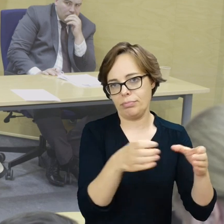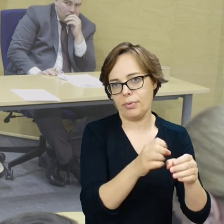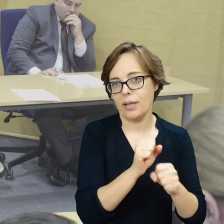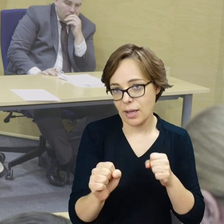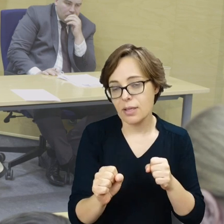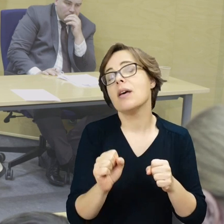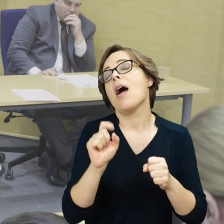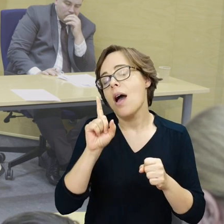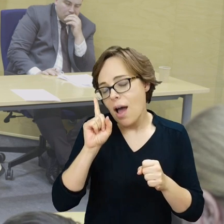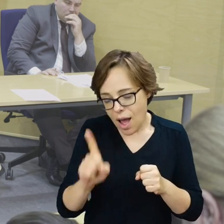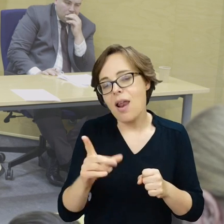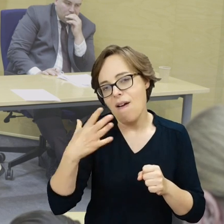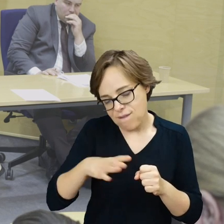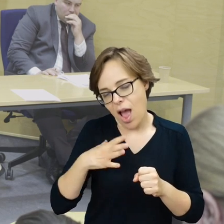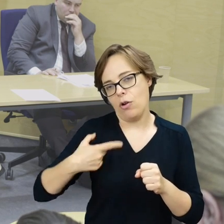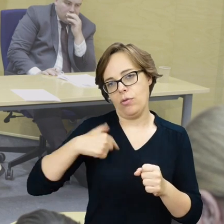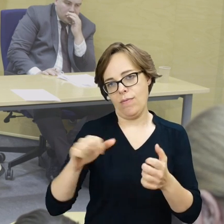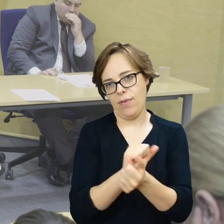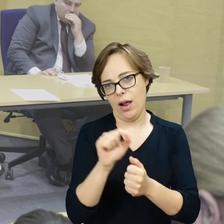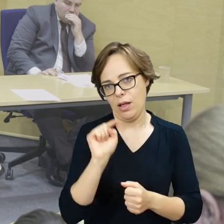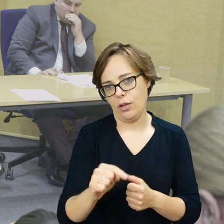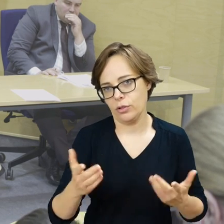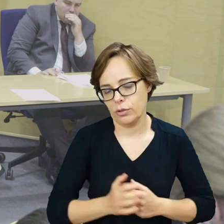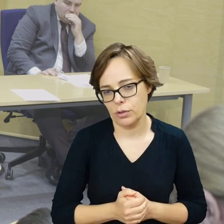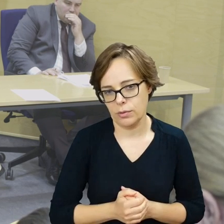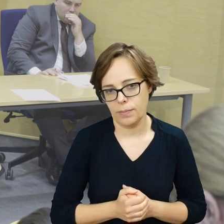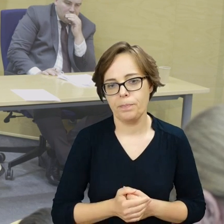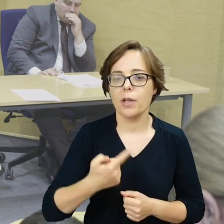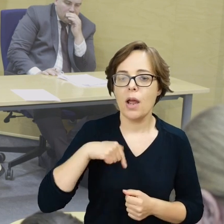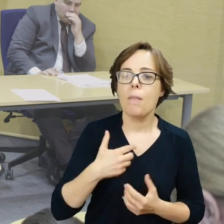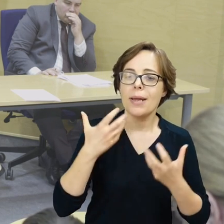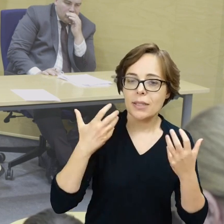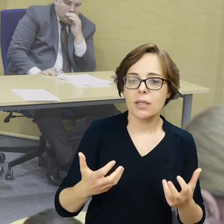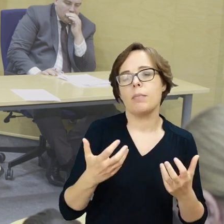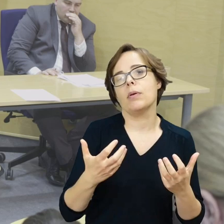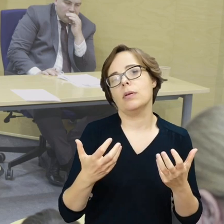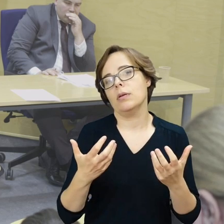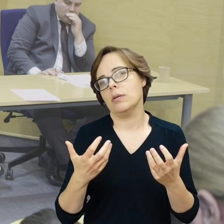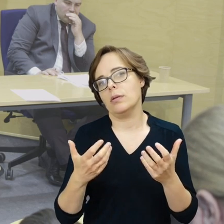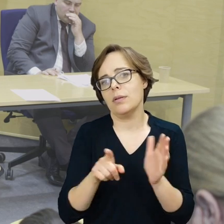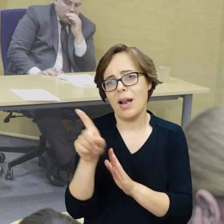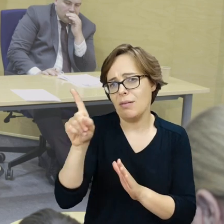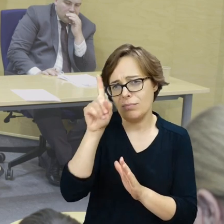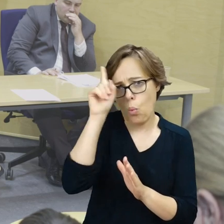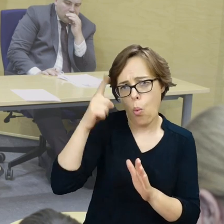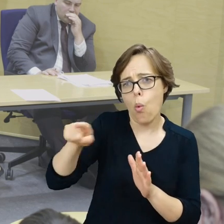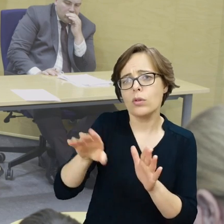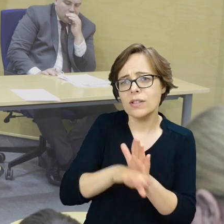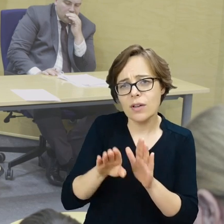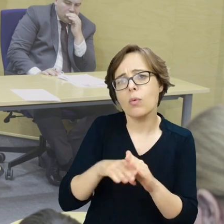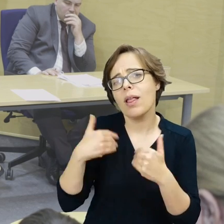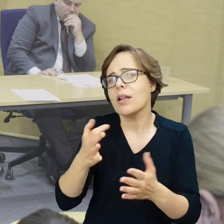przetargową. Chcemy dla nas, dla statystycznych tam Bernaczyków, Kowalskich, Klickich i tak dalej, lepszego dostępu